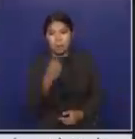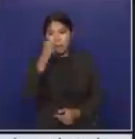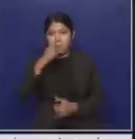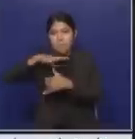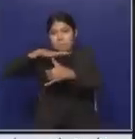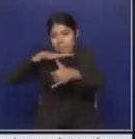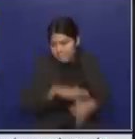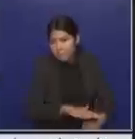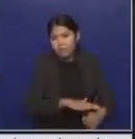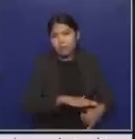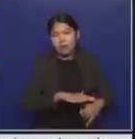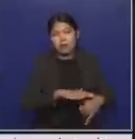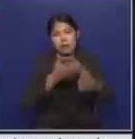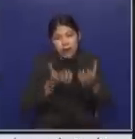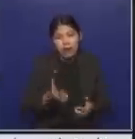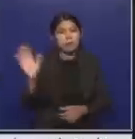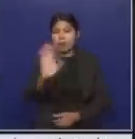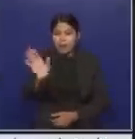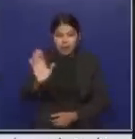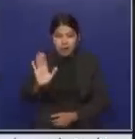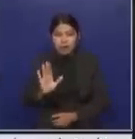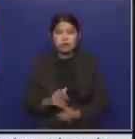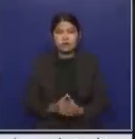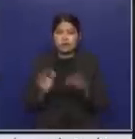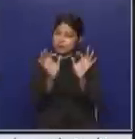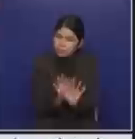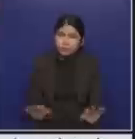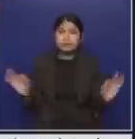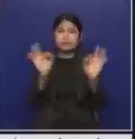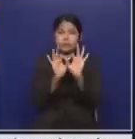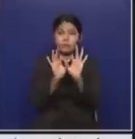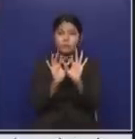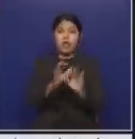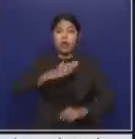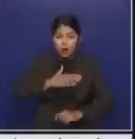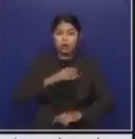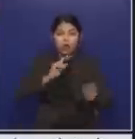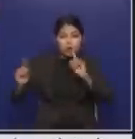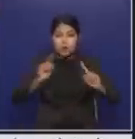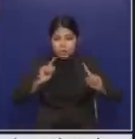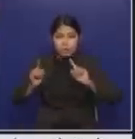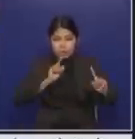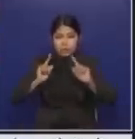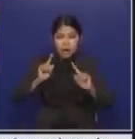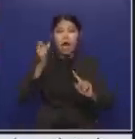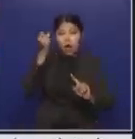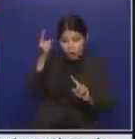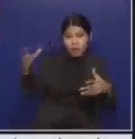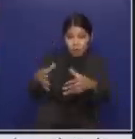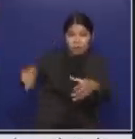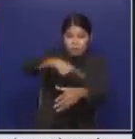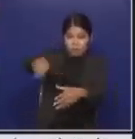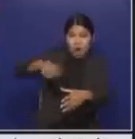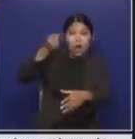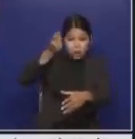กดเขาให้หนักกว่าเดิมอีกต่อไปไม่ได้ที่สำคัญที่สุดเราต้องพูดคุยและเข้าใจพวกเขา